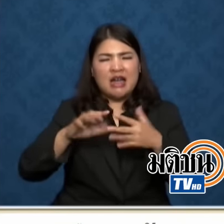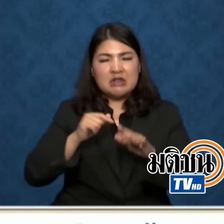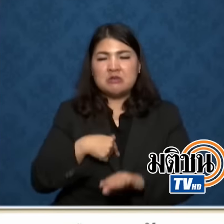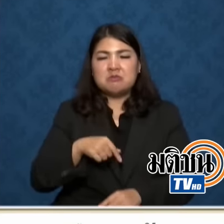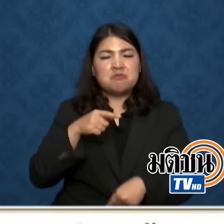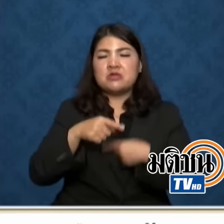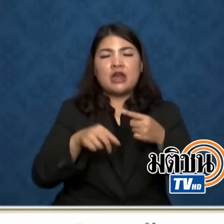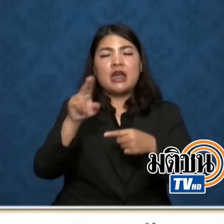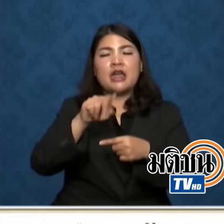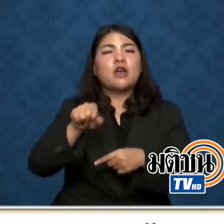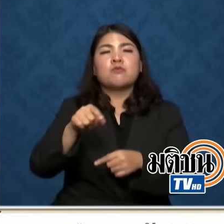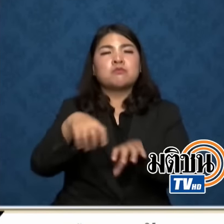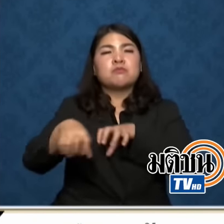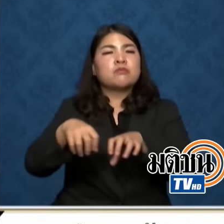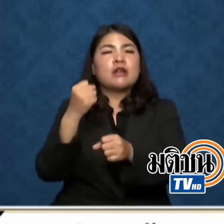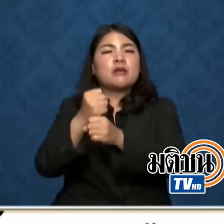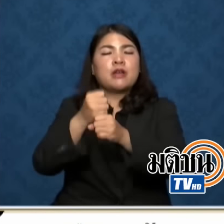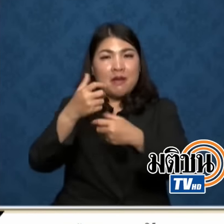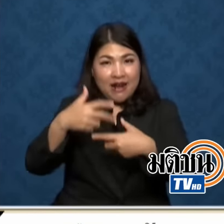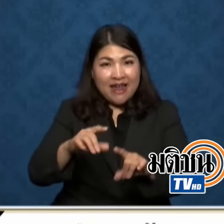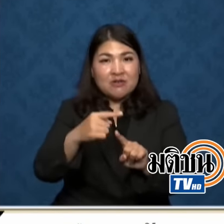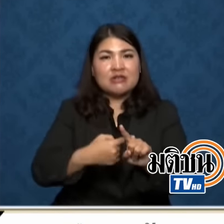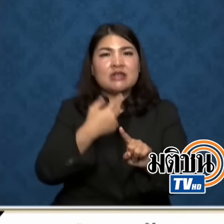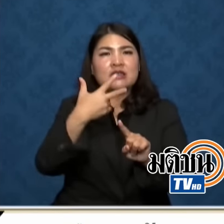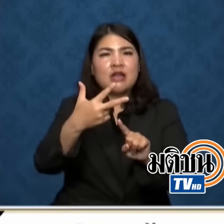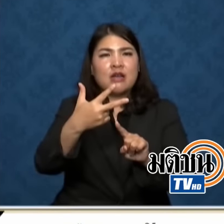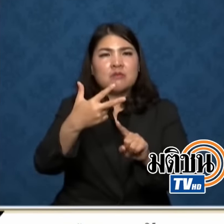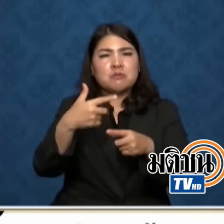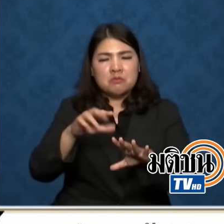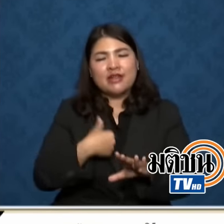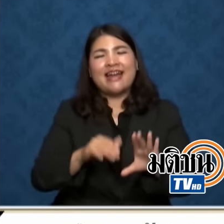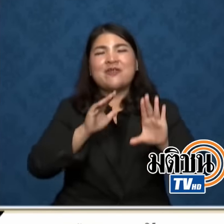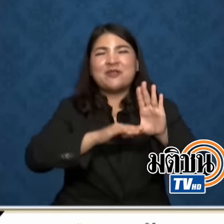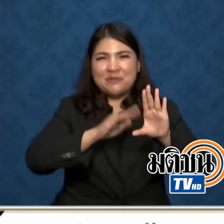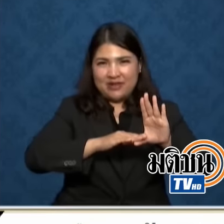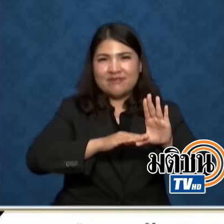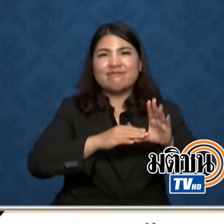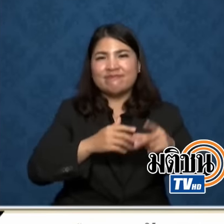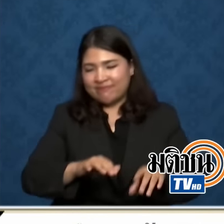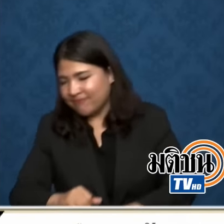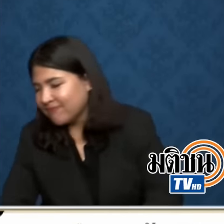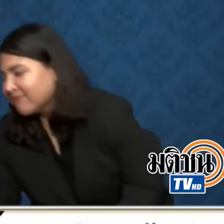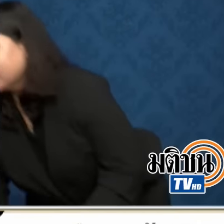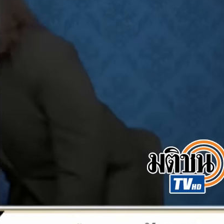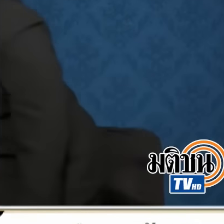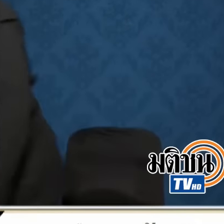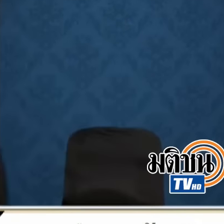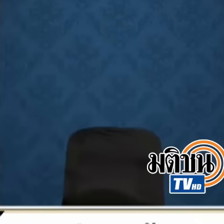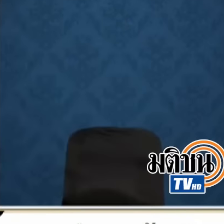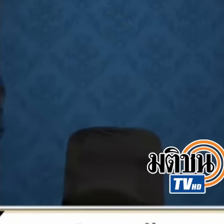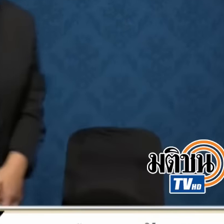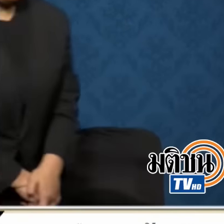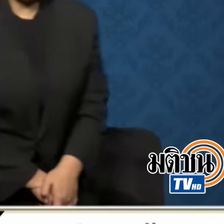ไปทำครับท่านประธานแล้วบอกว่าเดี๋ยวเดือนมีนาคมเนี่ยก็น่าจะได้ลงทะเบียนกันครับท่านประธานต่อมาครับพอเ